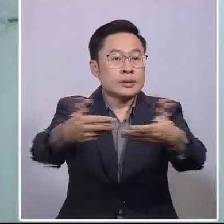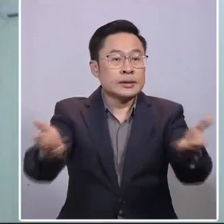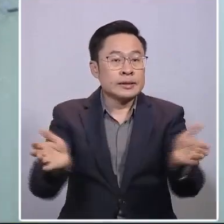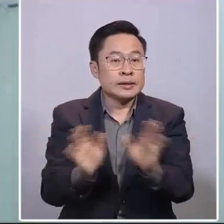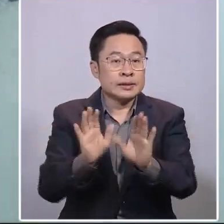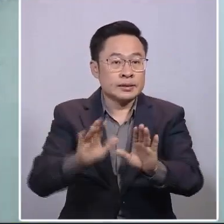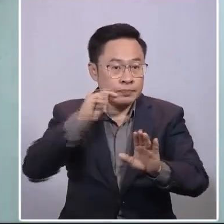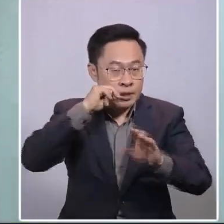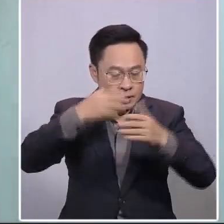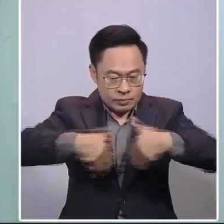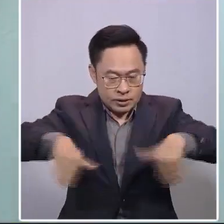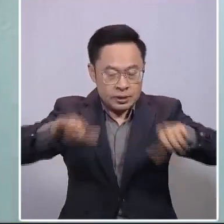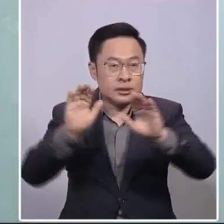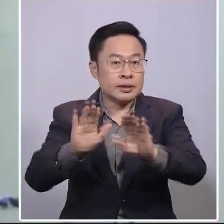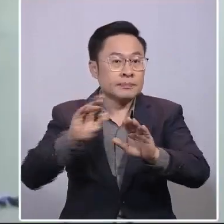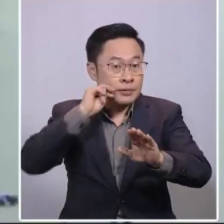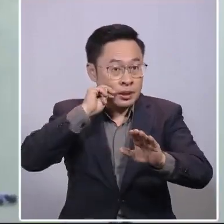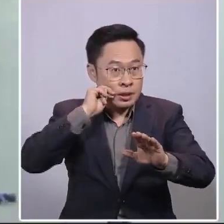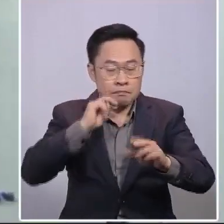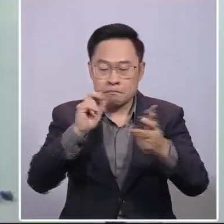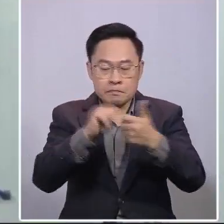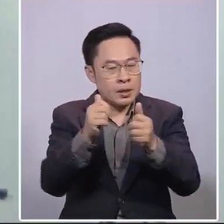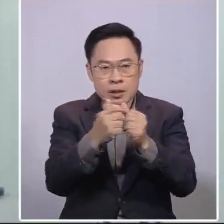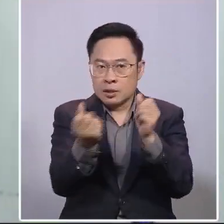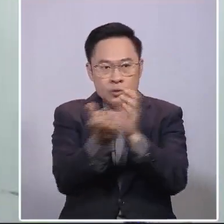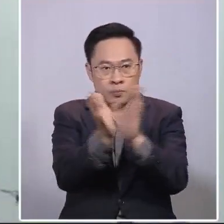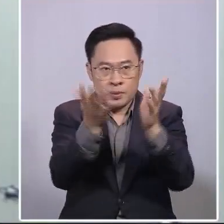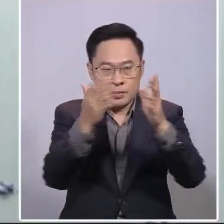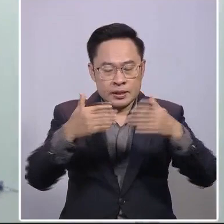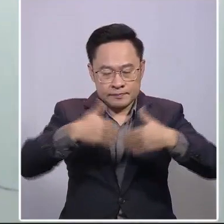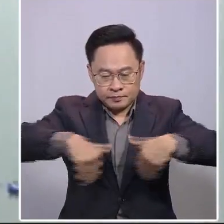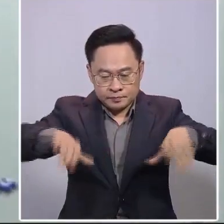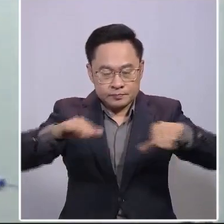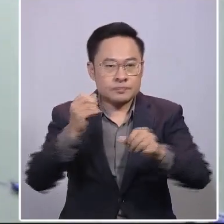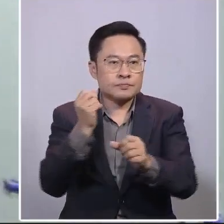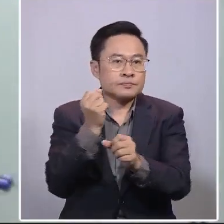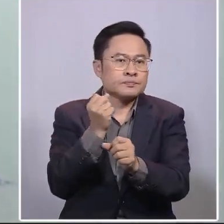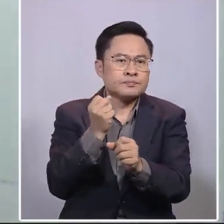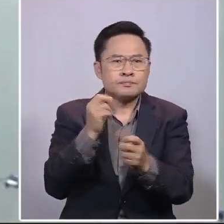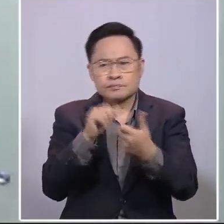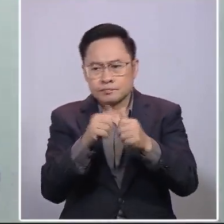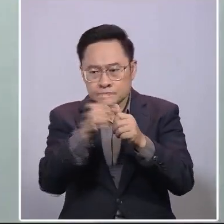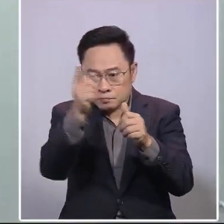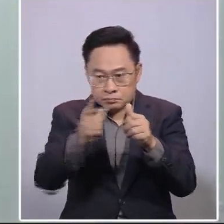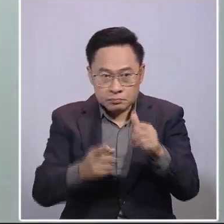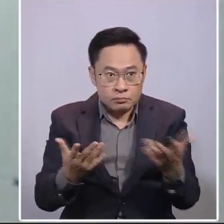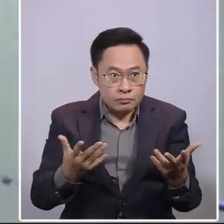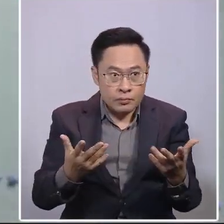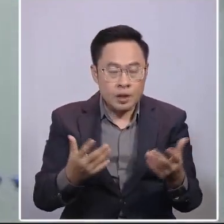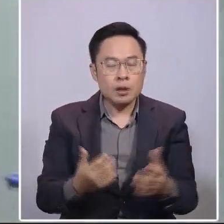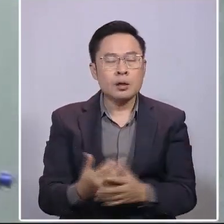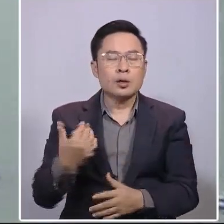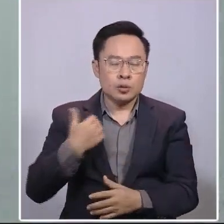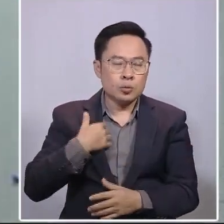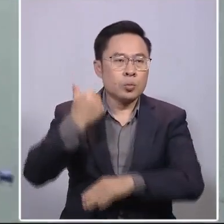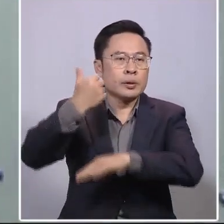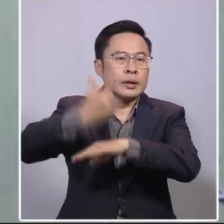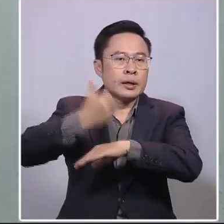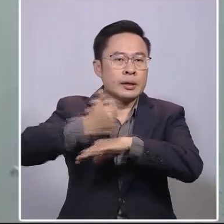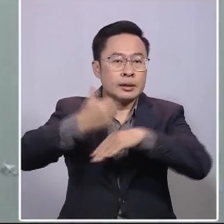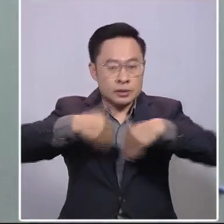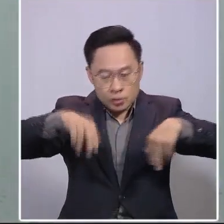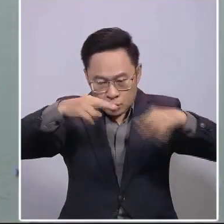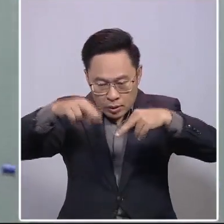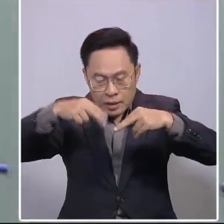ขื่อนนะครับก็มีรายงานเข้ามาจากคุณกฤตกมลวัฒน์นะครับหัวหน้าแผนกวิศวกรรมบำรุงรักษาเขื่อนและแผ่นดินไหวนะครับก็สรุปเหตุการณ์